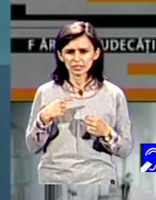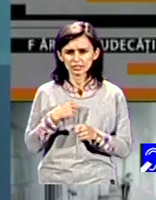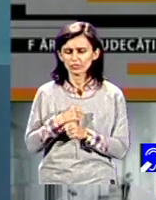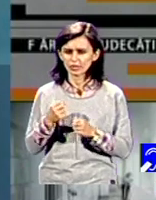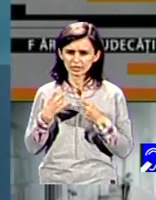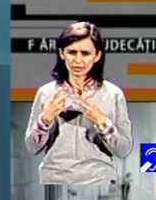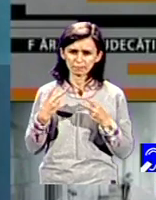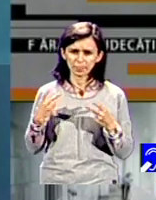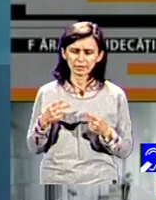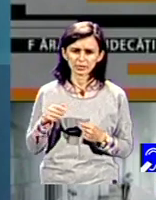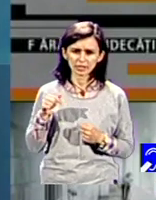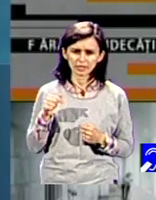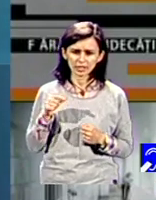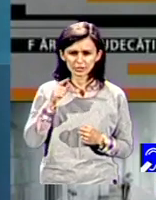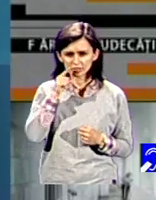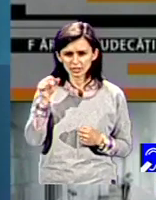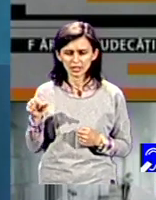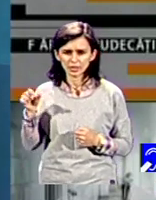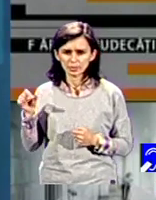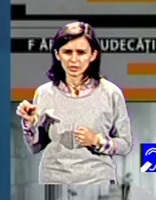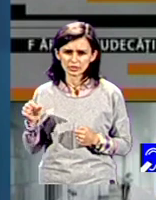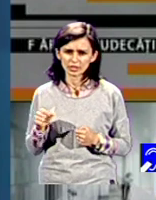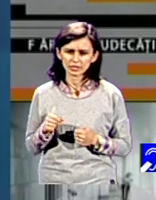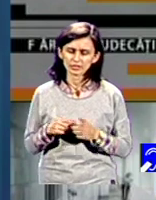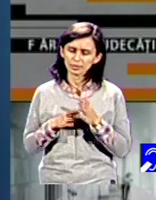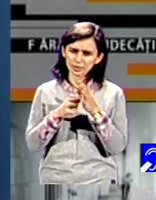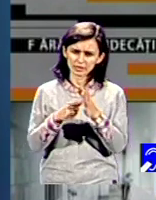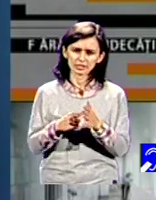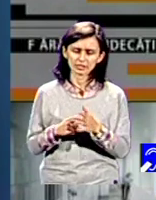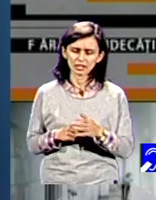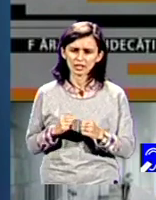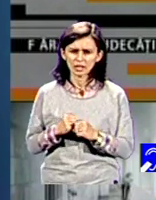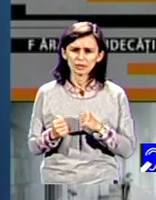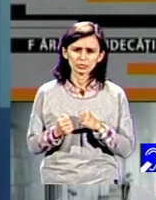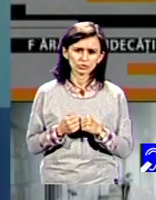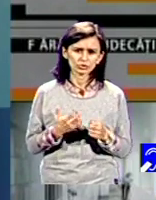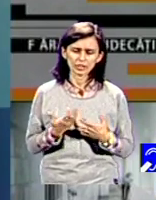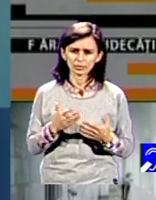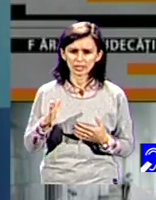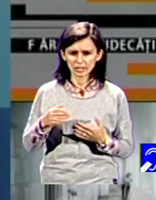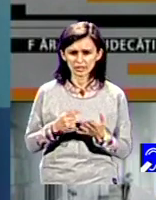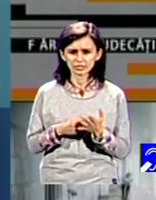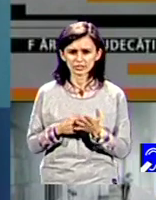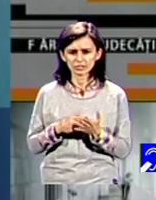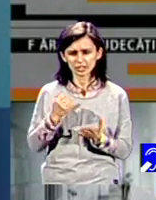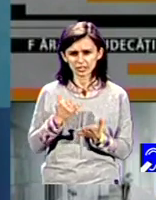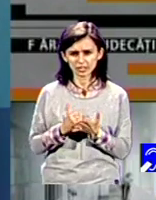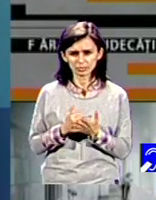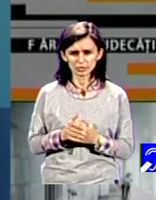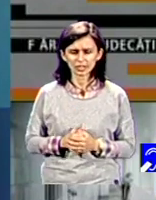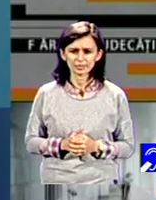denunțe o dată abuzurile la care sunt supuse și să își revendice drepturile să nu uităm că